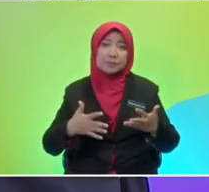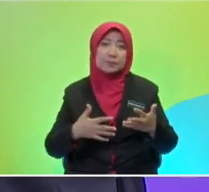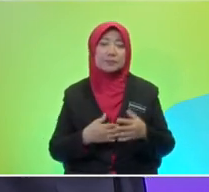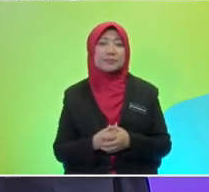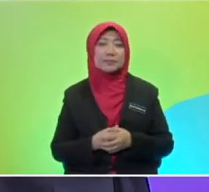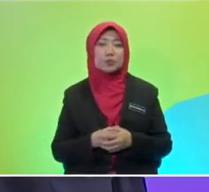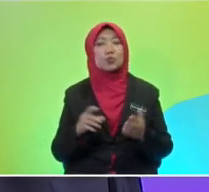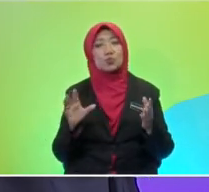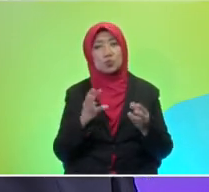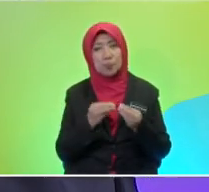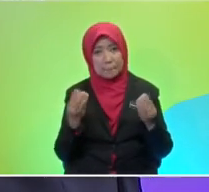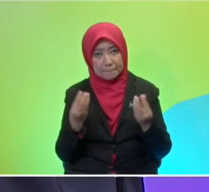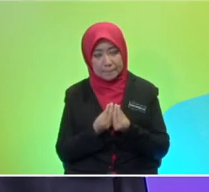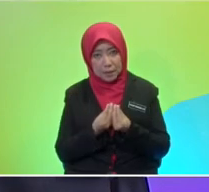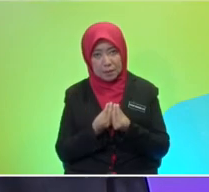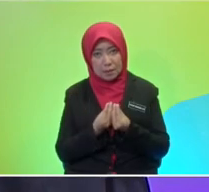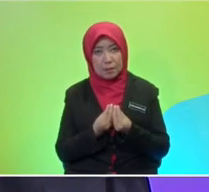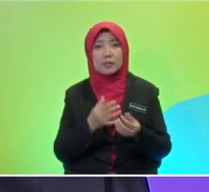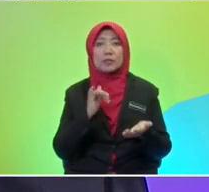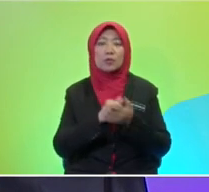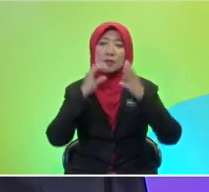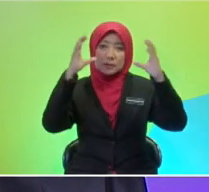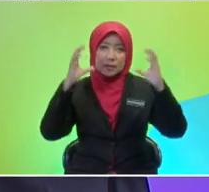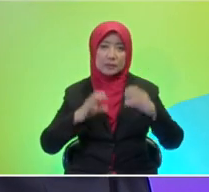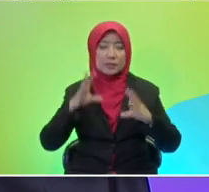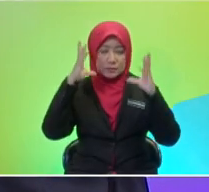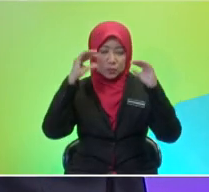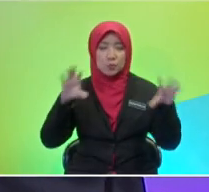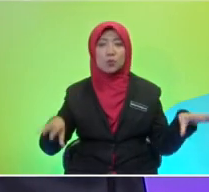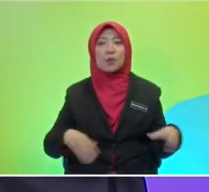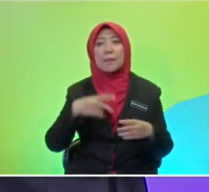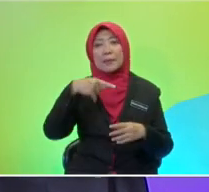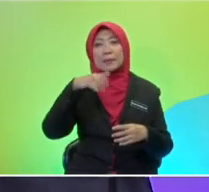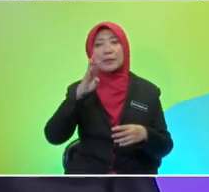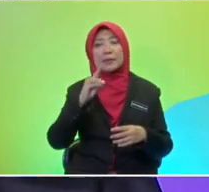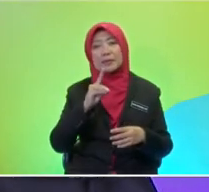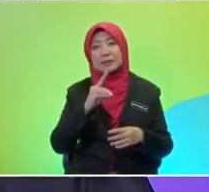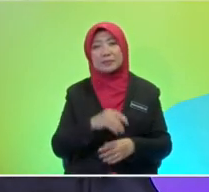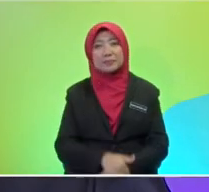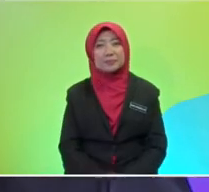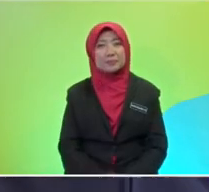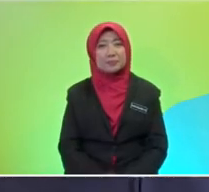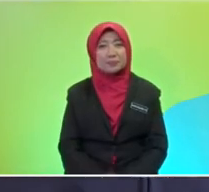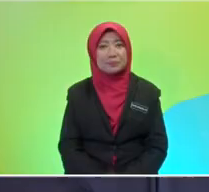5.582 itu bagaimana sih Ibu jalankan pencak Siran di dalam kelas oke